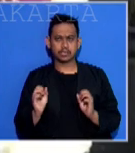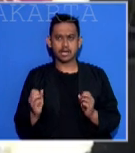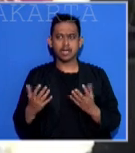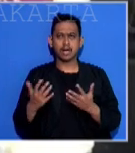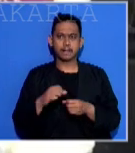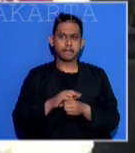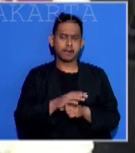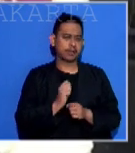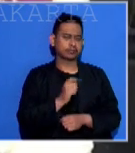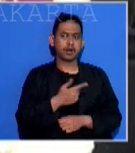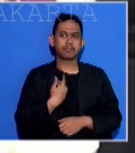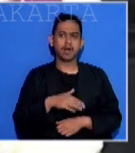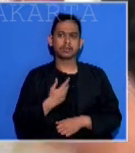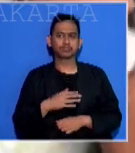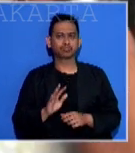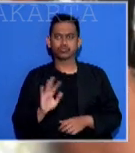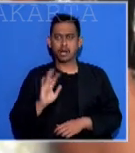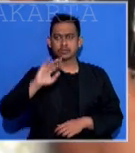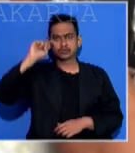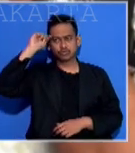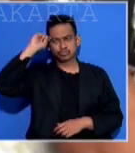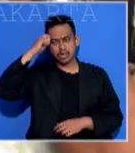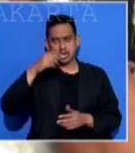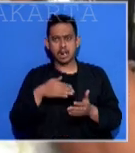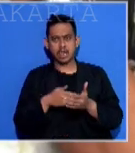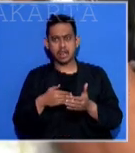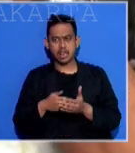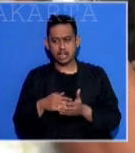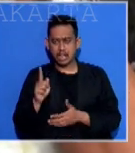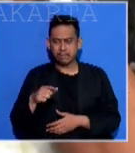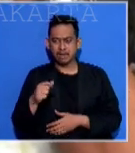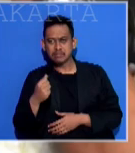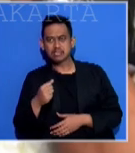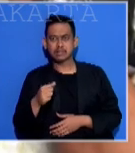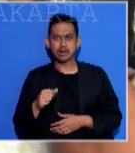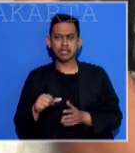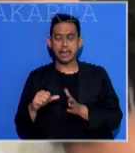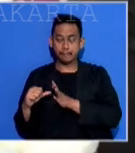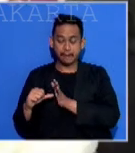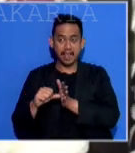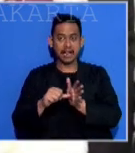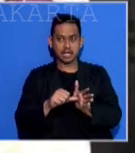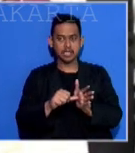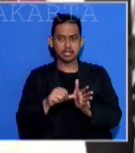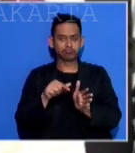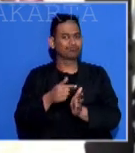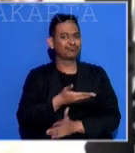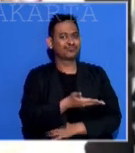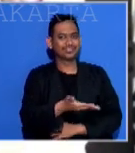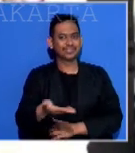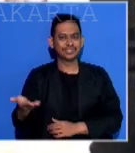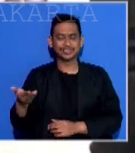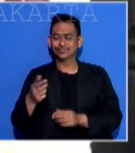mau bayar, cuma sedang susah. Jadi perlu ada pertolongan dari berbagai pihak yang